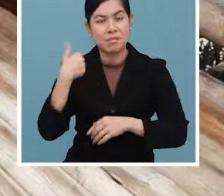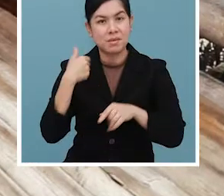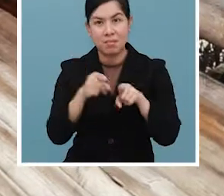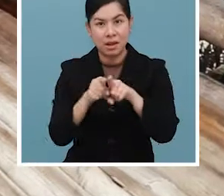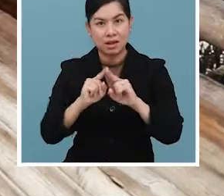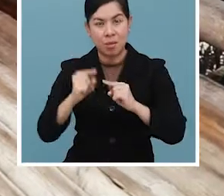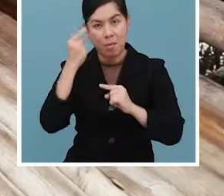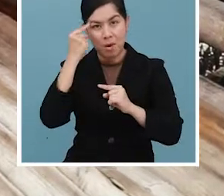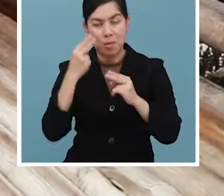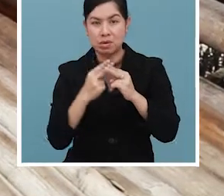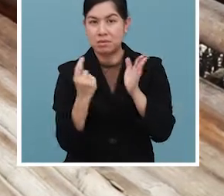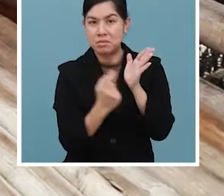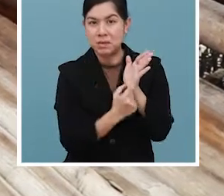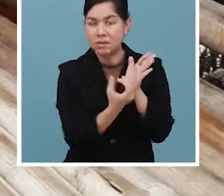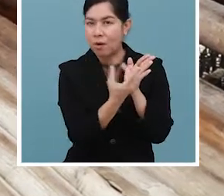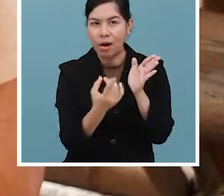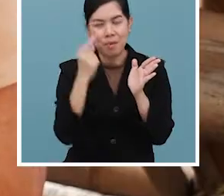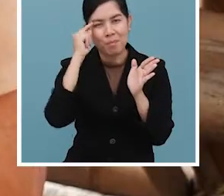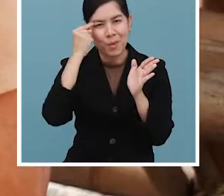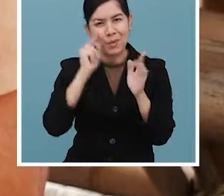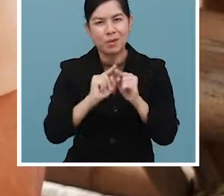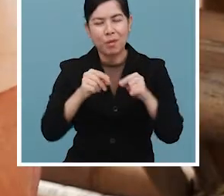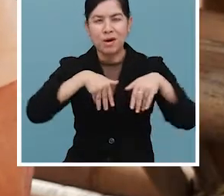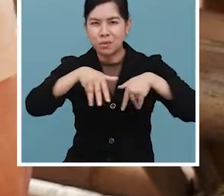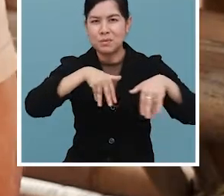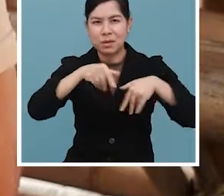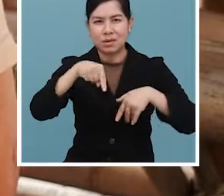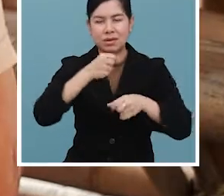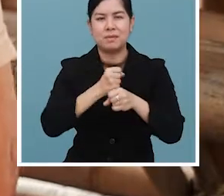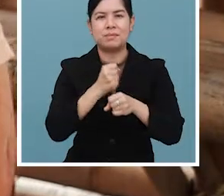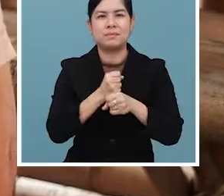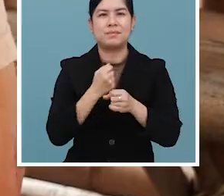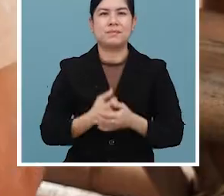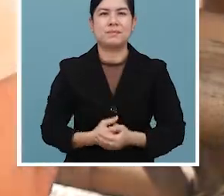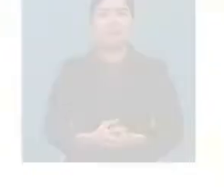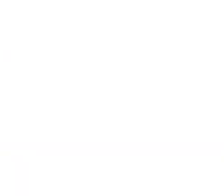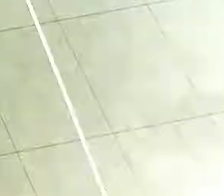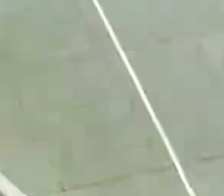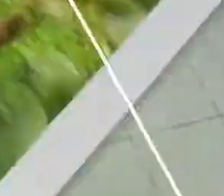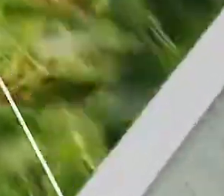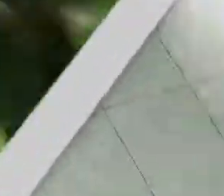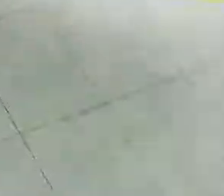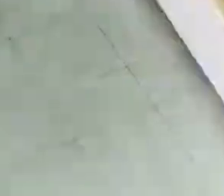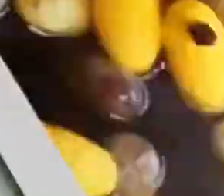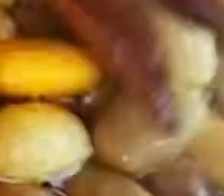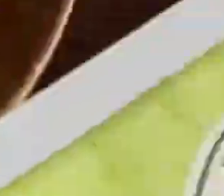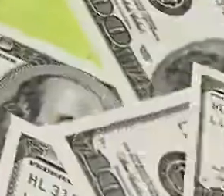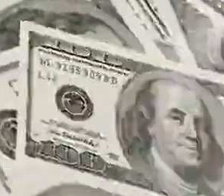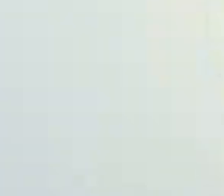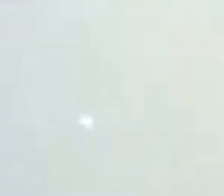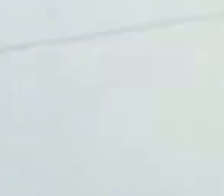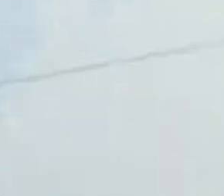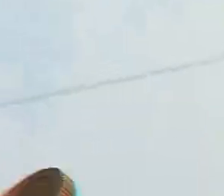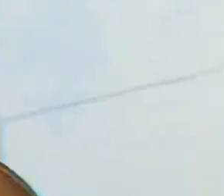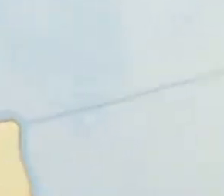ใช่คะแต่เราไม่รู้นะคะว่าเขาจะไปตีแบรนด์ไหนแต่ว่าอาจจะเป็นฝีมือมึงทำในชุมชนเราก็ได้ค่ะกิจกรรมในชุมชนหลัง